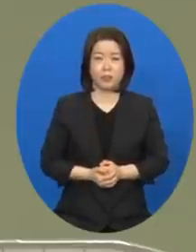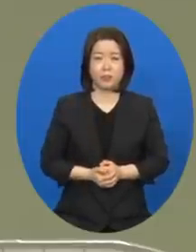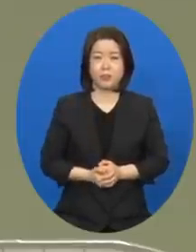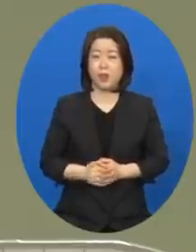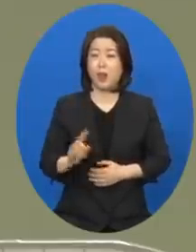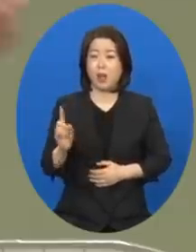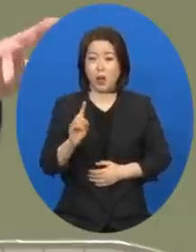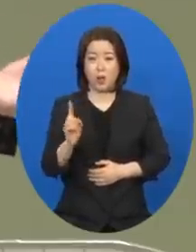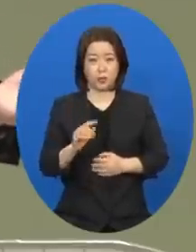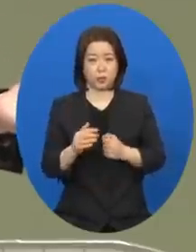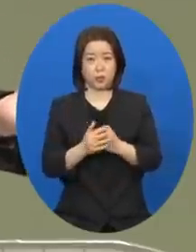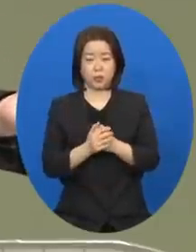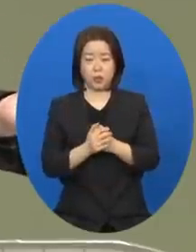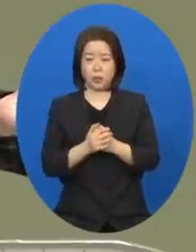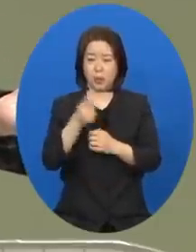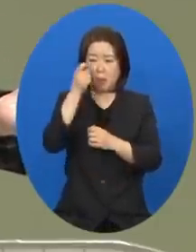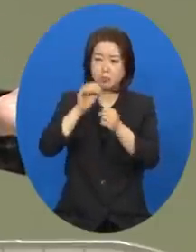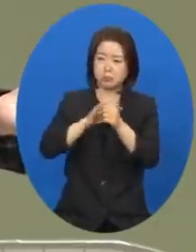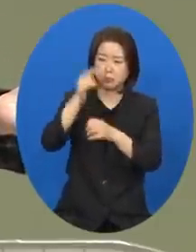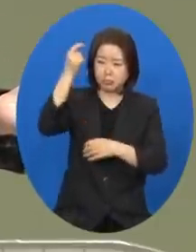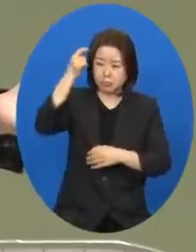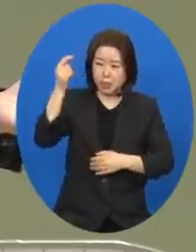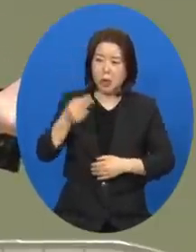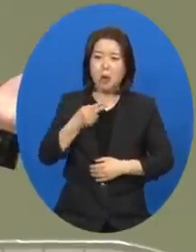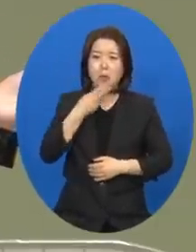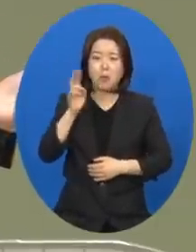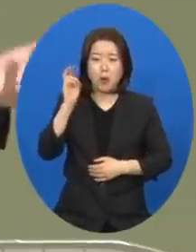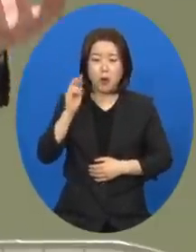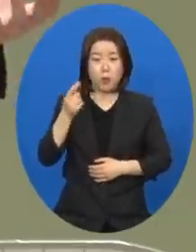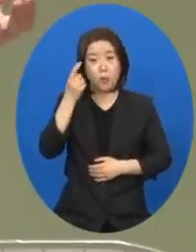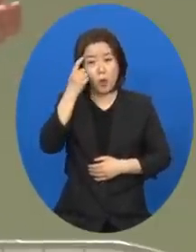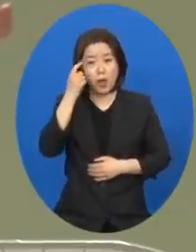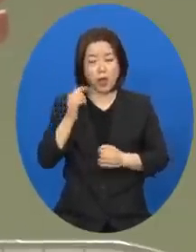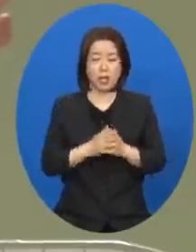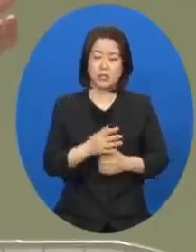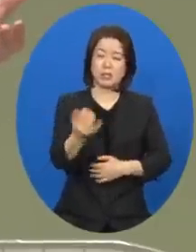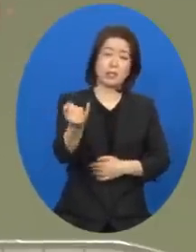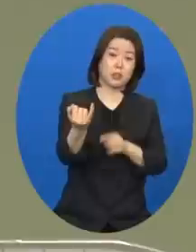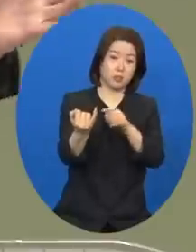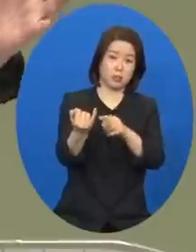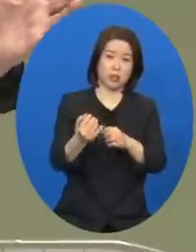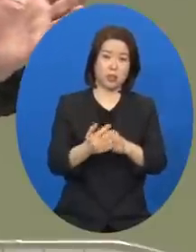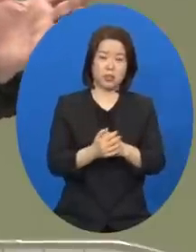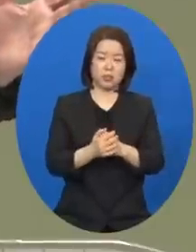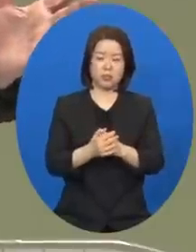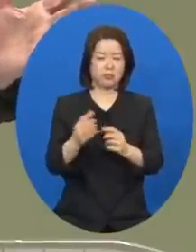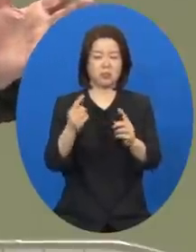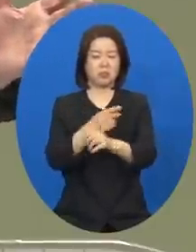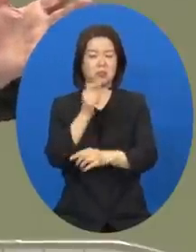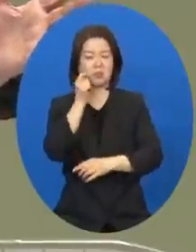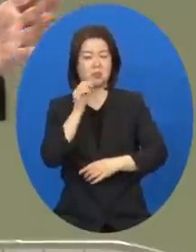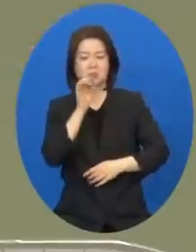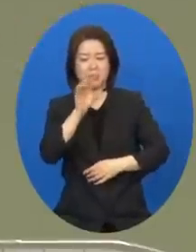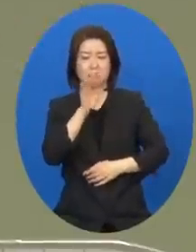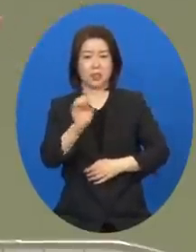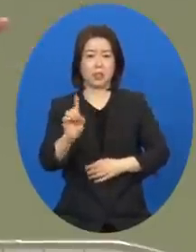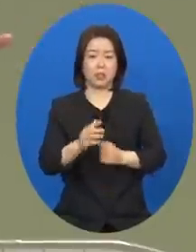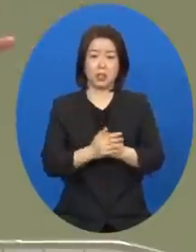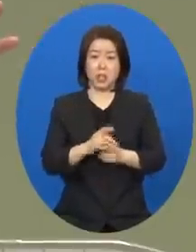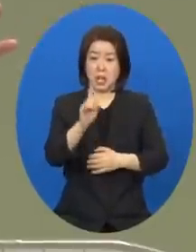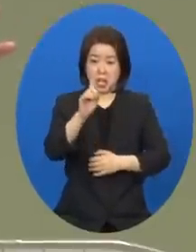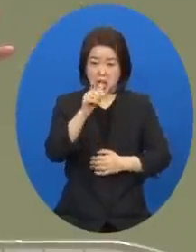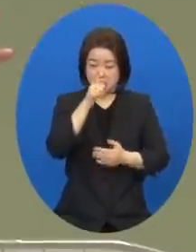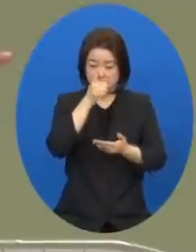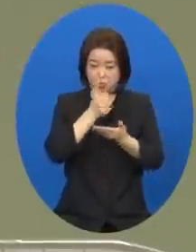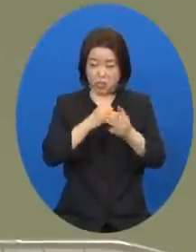어떤 동정도 안 됐을 거예요. 왜? 이런 여자는 못 고쳐. 한번 이렇게 죄